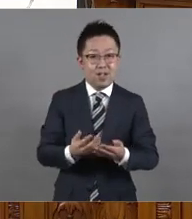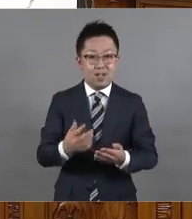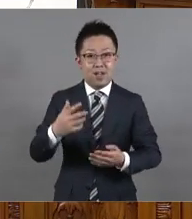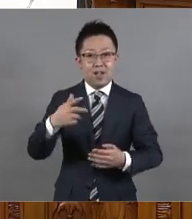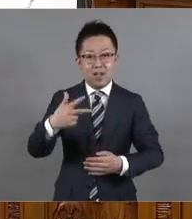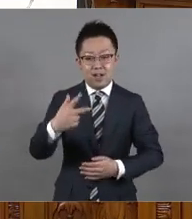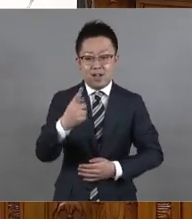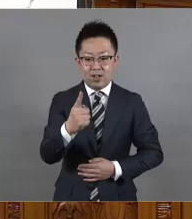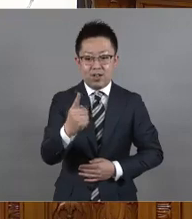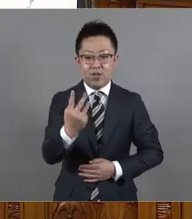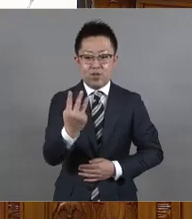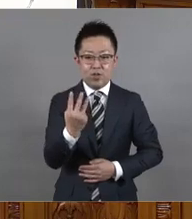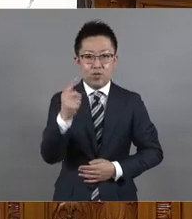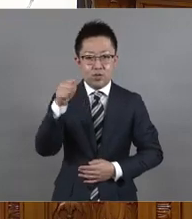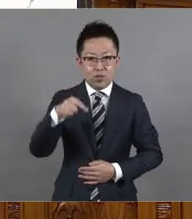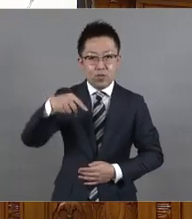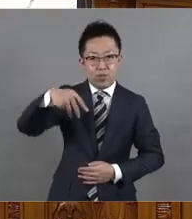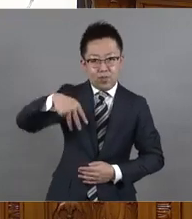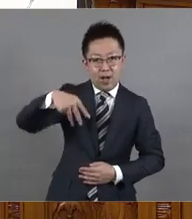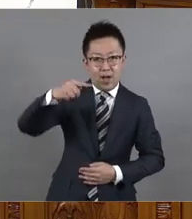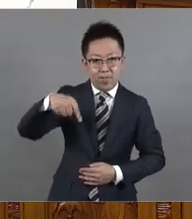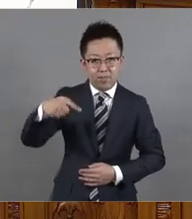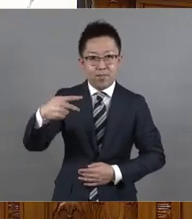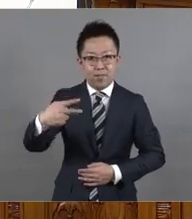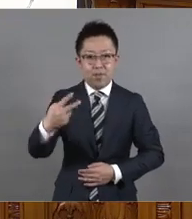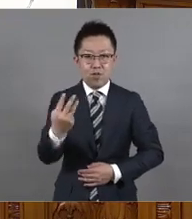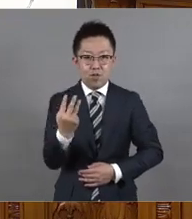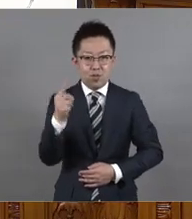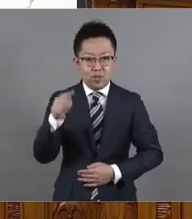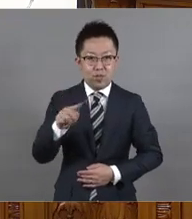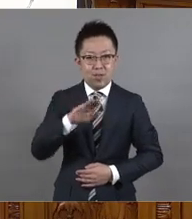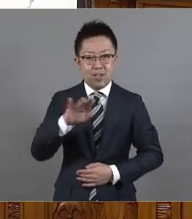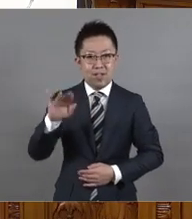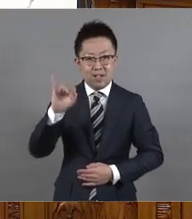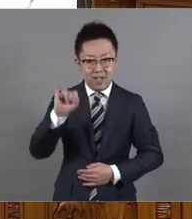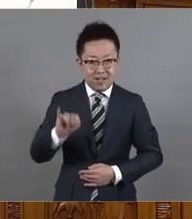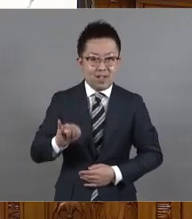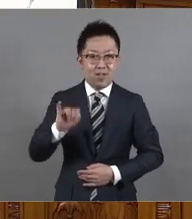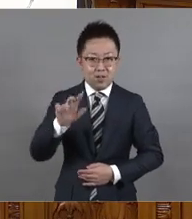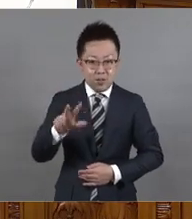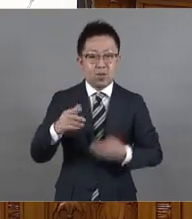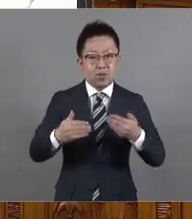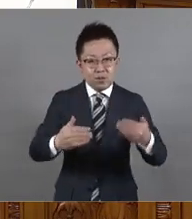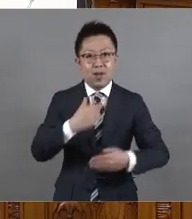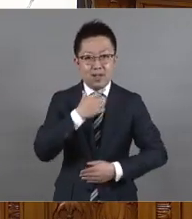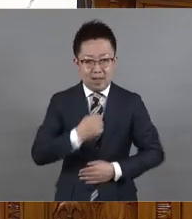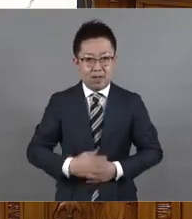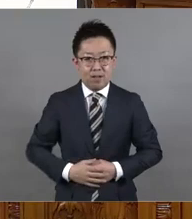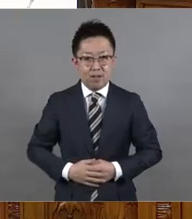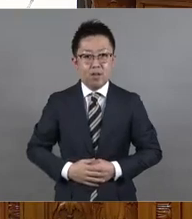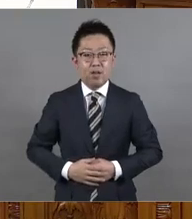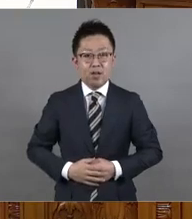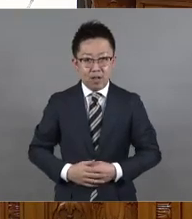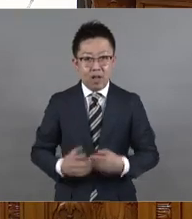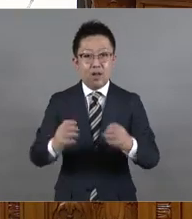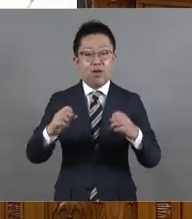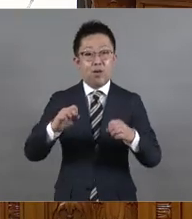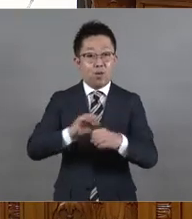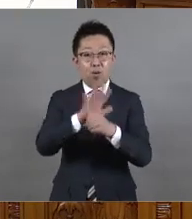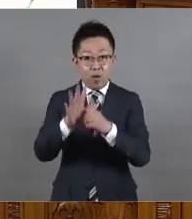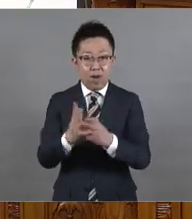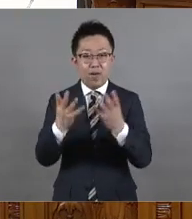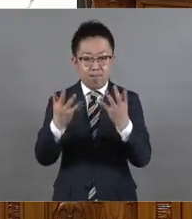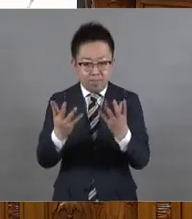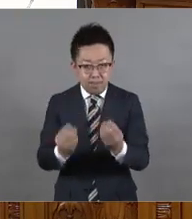を進めてまいります成長戦略会議で取りまとめた実行計画において post このな時代を見据えた